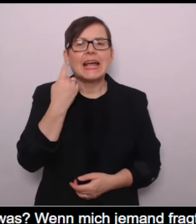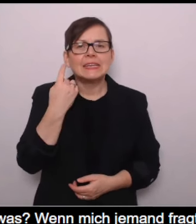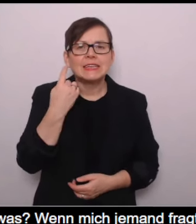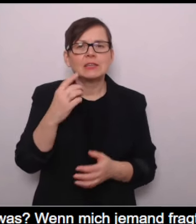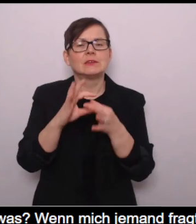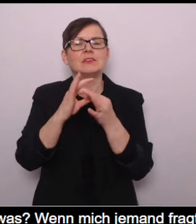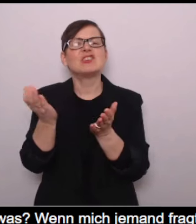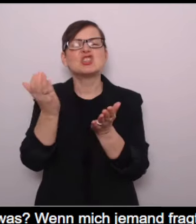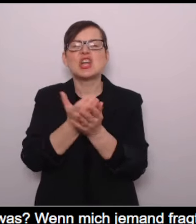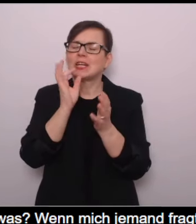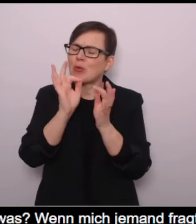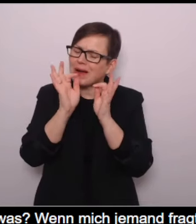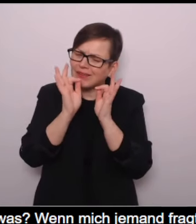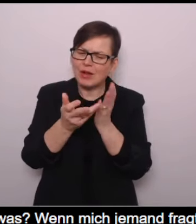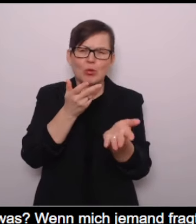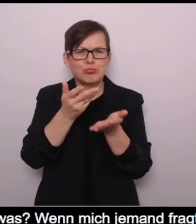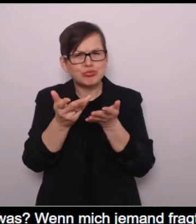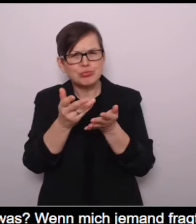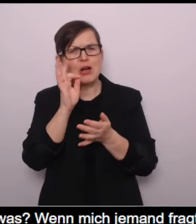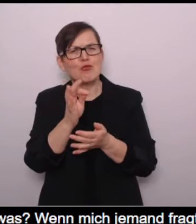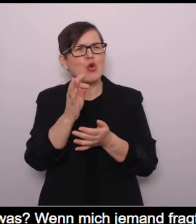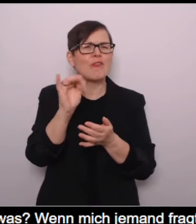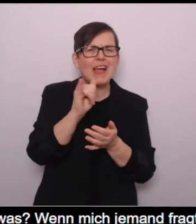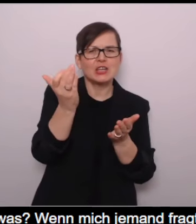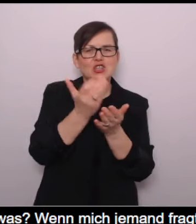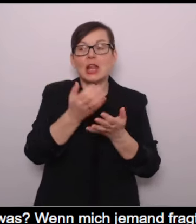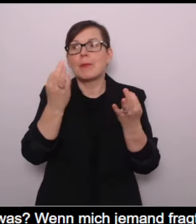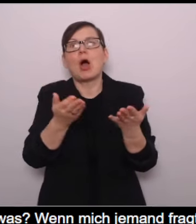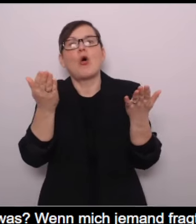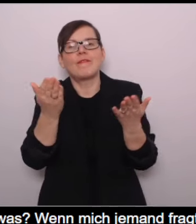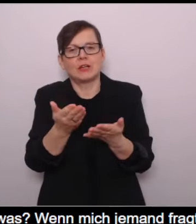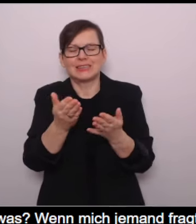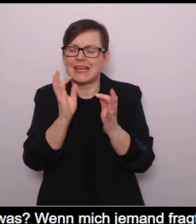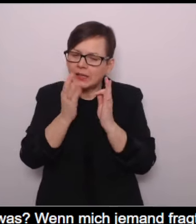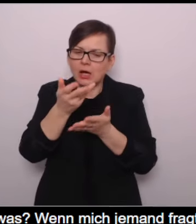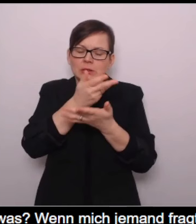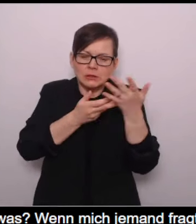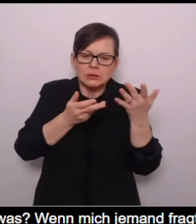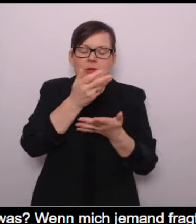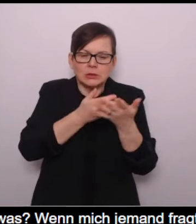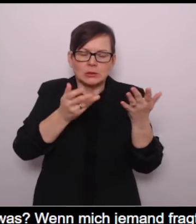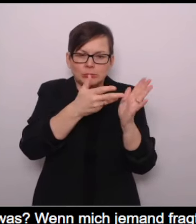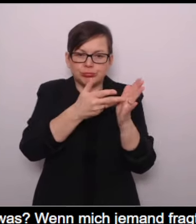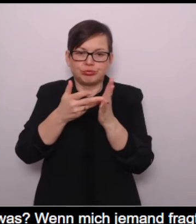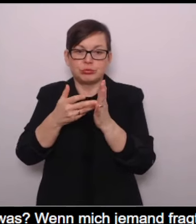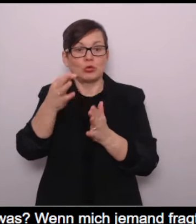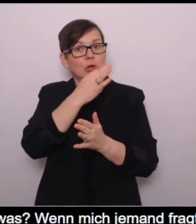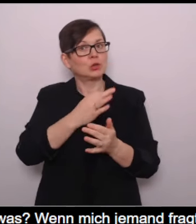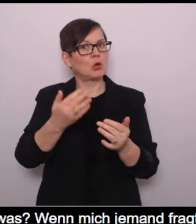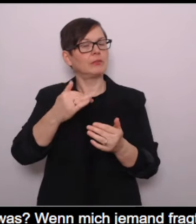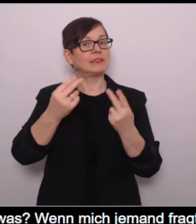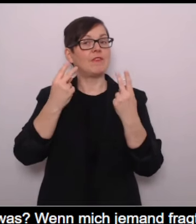sehr zufrieden. Und wir haben auch gestern, ich glaube, ich darf das sagen, zum Beispiel bei den Stellen nochmal genau miteinander geredet. Was braucht man für welche Stelle?